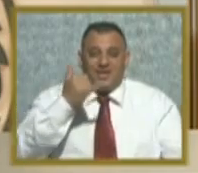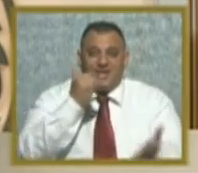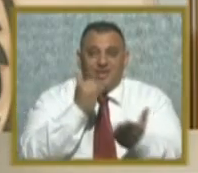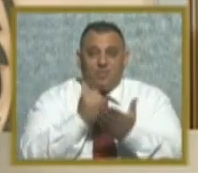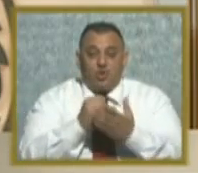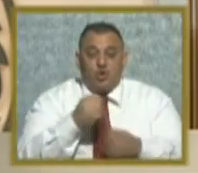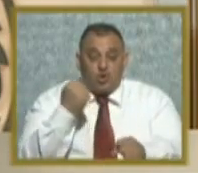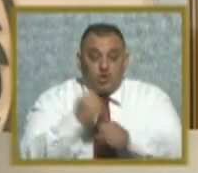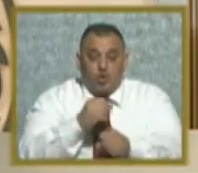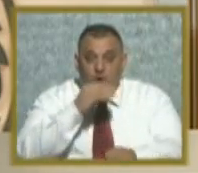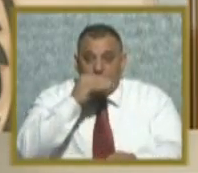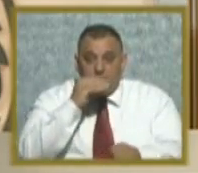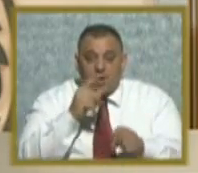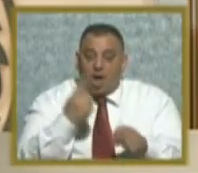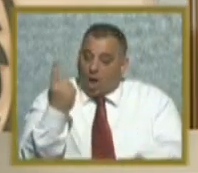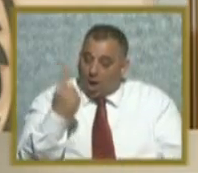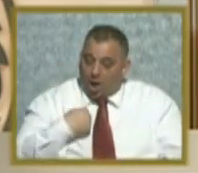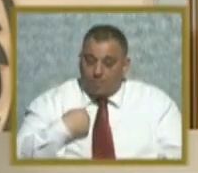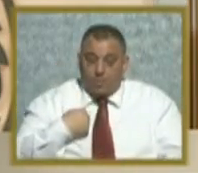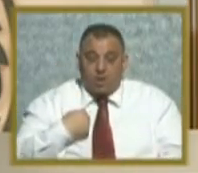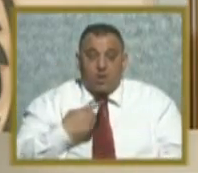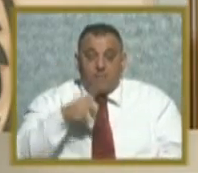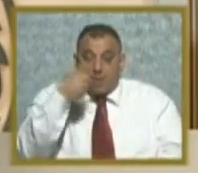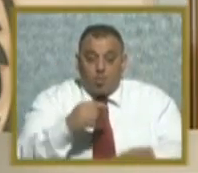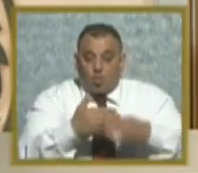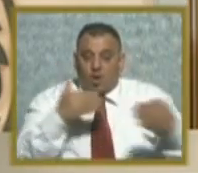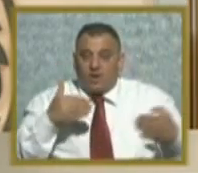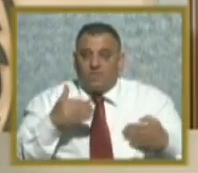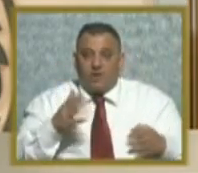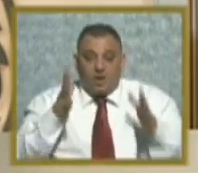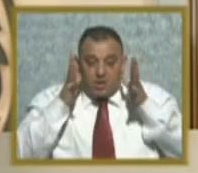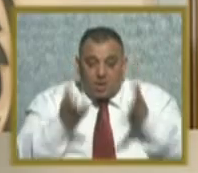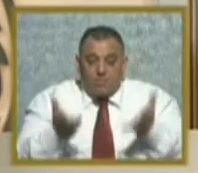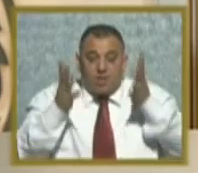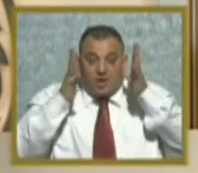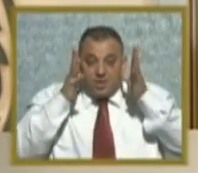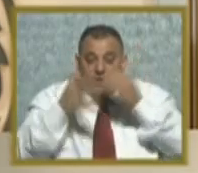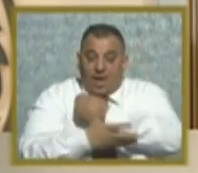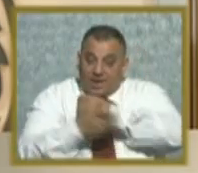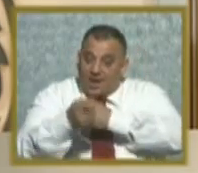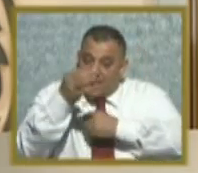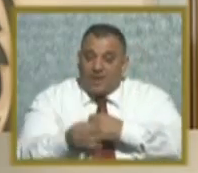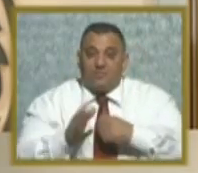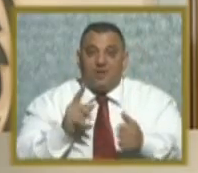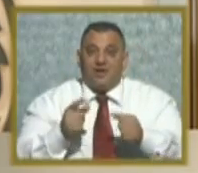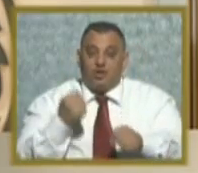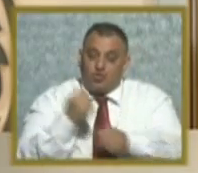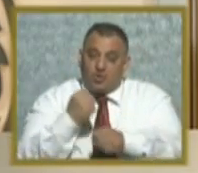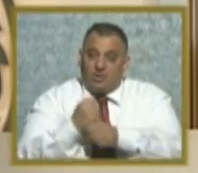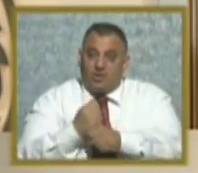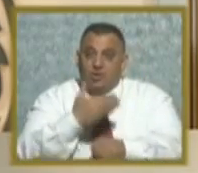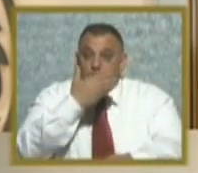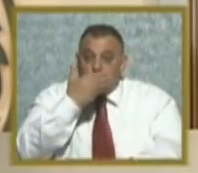القرآن الوقوف عند أوامره وعند نواهيه. الله يقول وأقيم الصلاة نقيم الصلاة، وآتوا الزكاة نؤتي الزكاة،